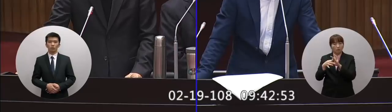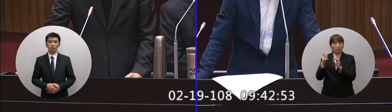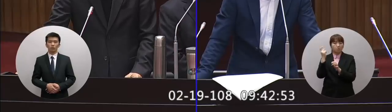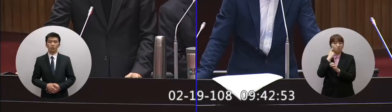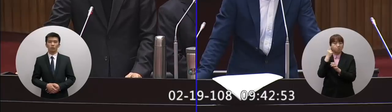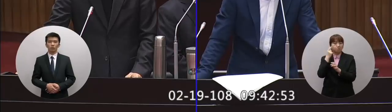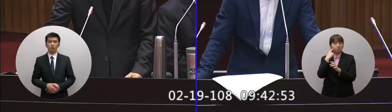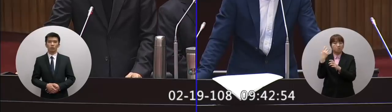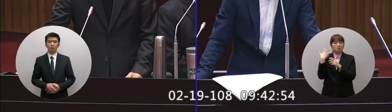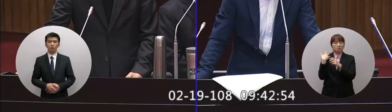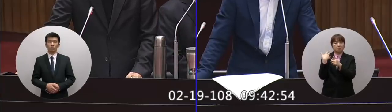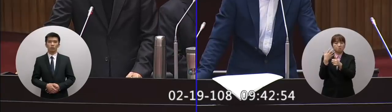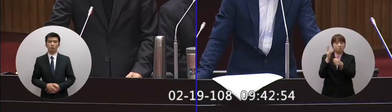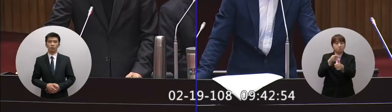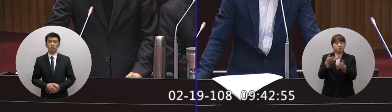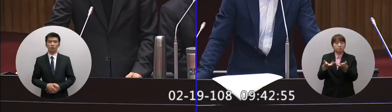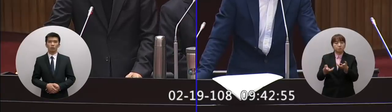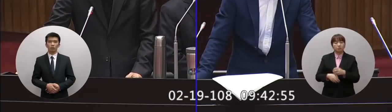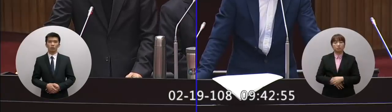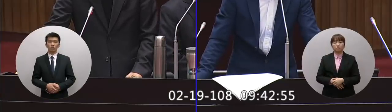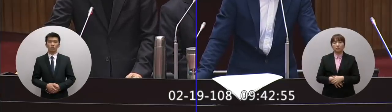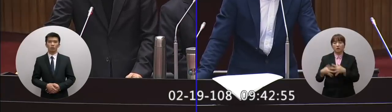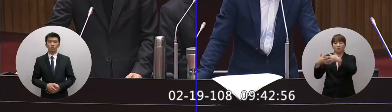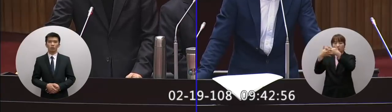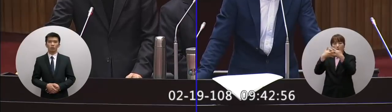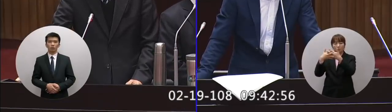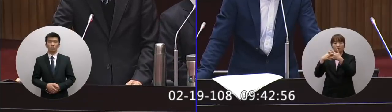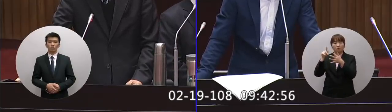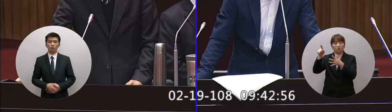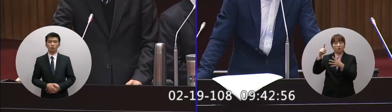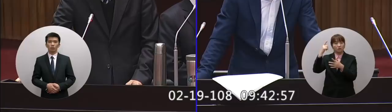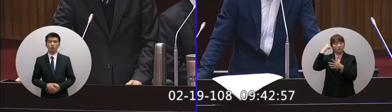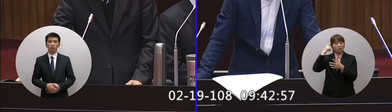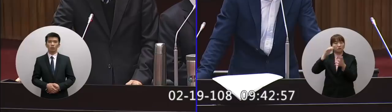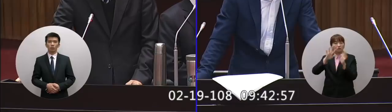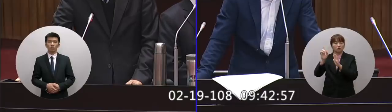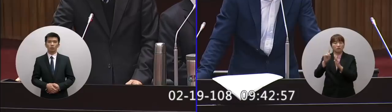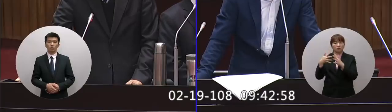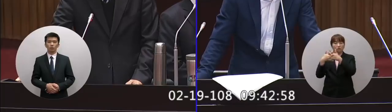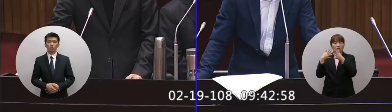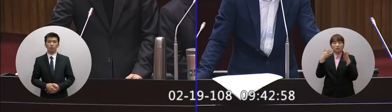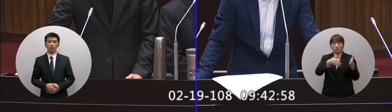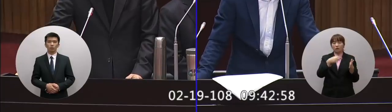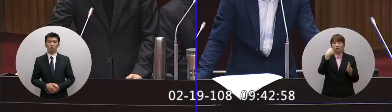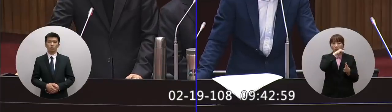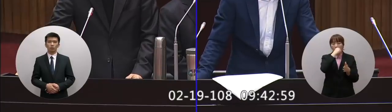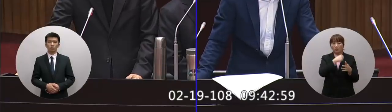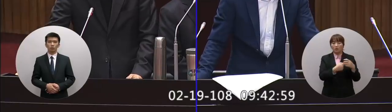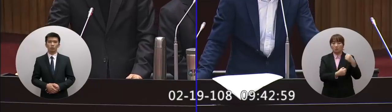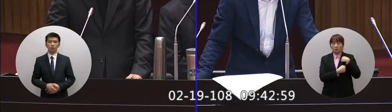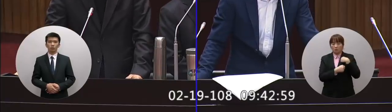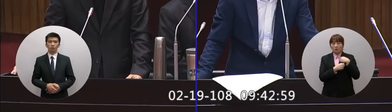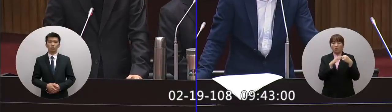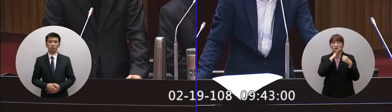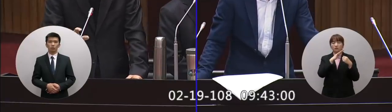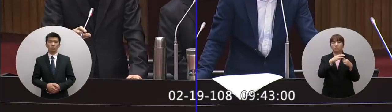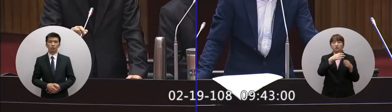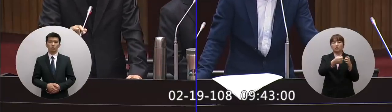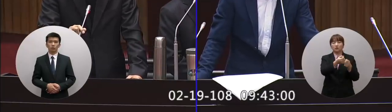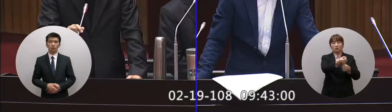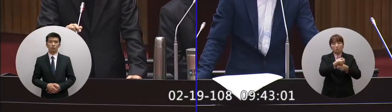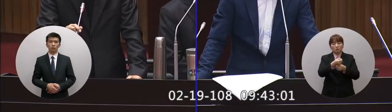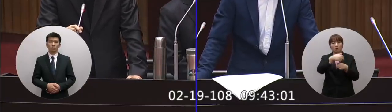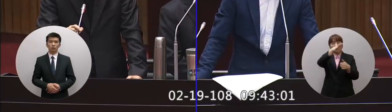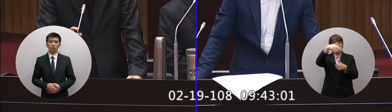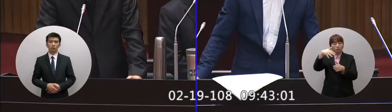假传圣旨？美方的态度是什么？美方对于台湾募兵跟征兵，他们有态度跟想